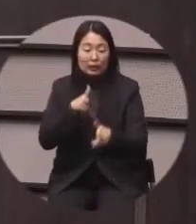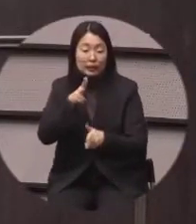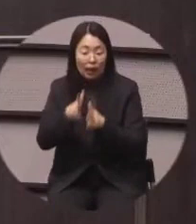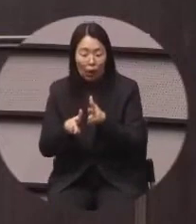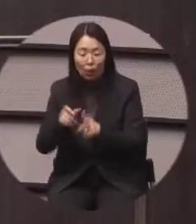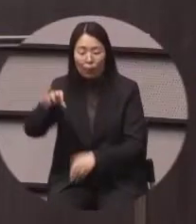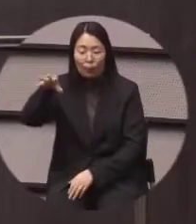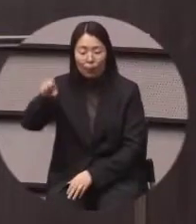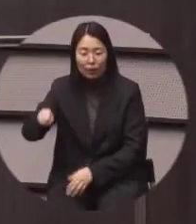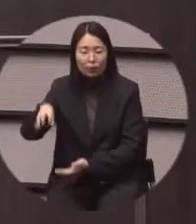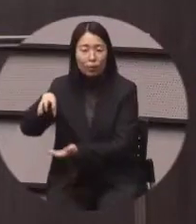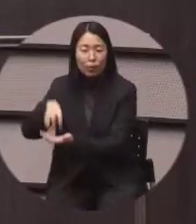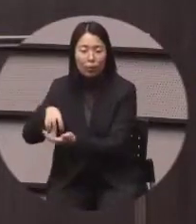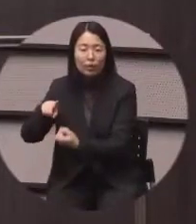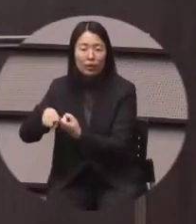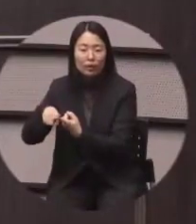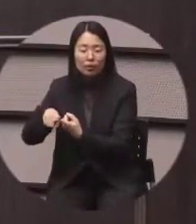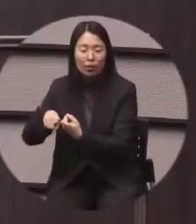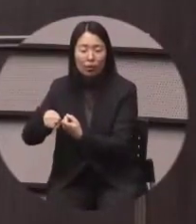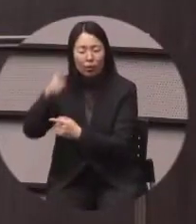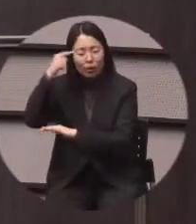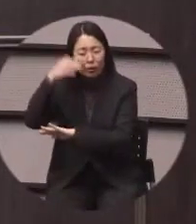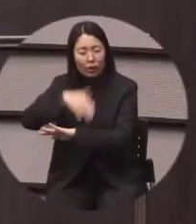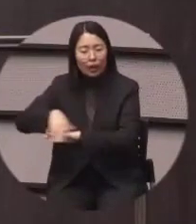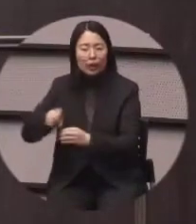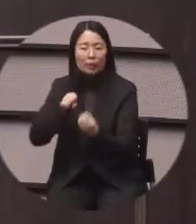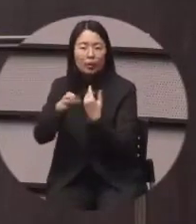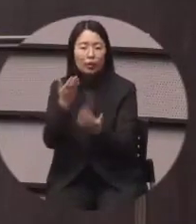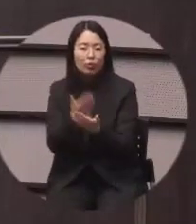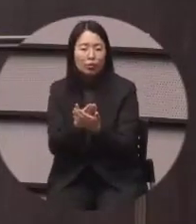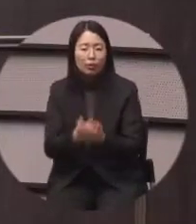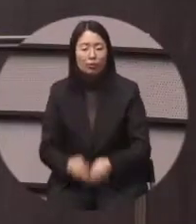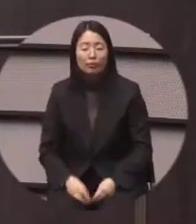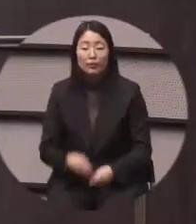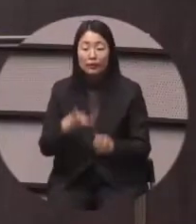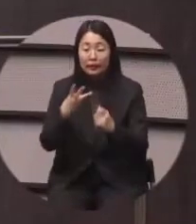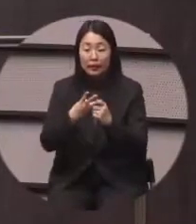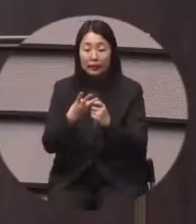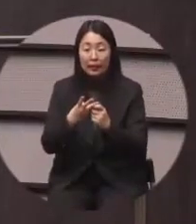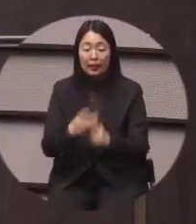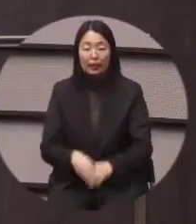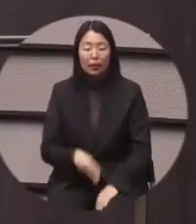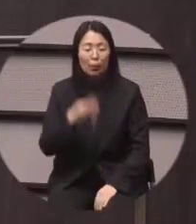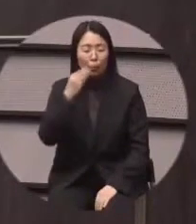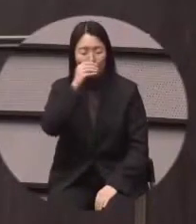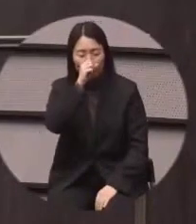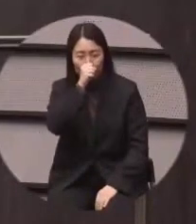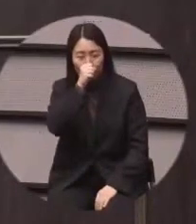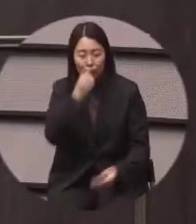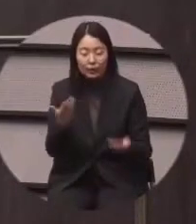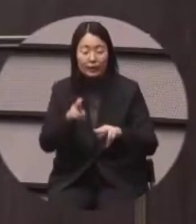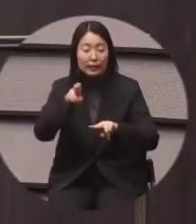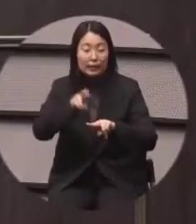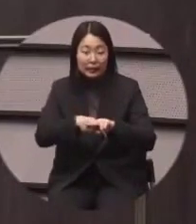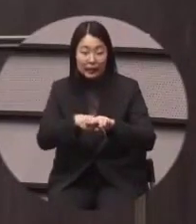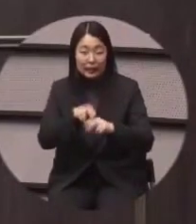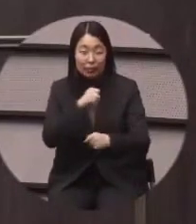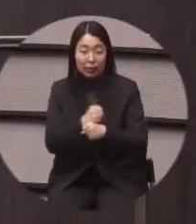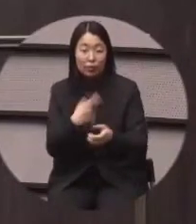대한 계획을 말씀해 주시기 바랍니다. 셋째, 양질의 청년 일자리 창출을